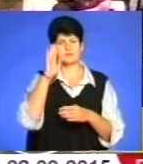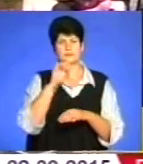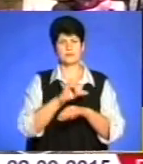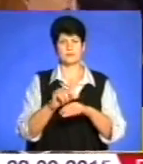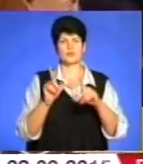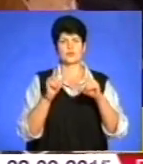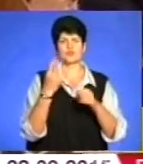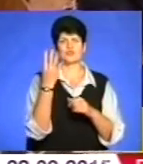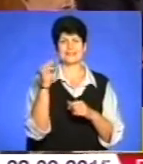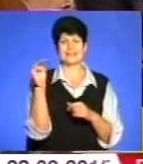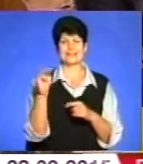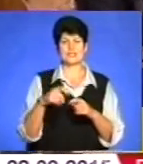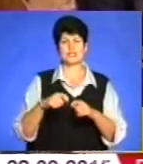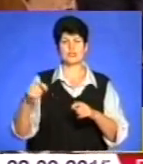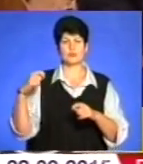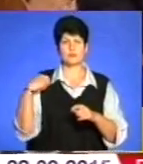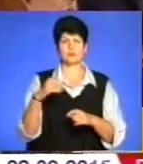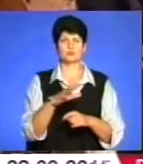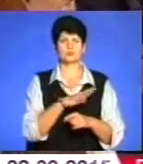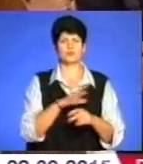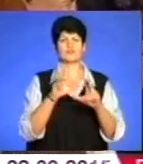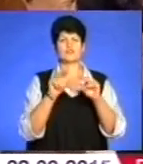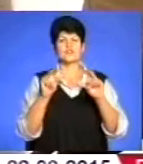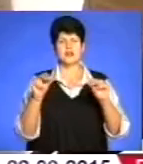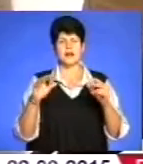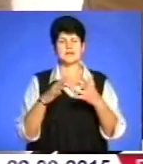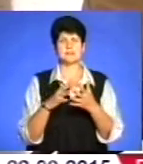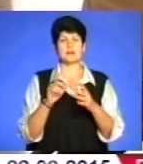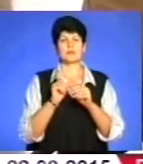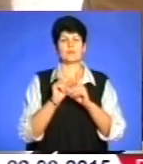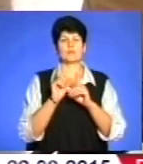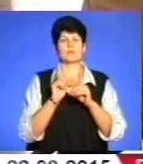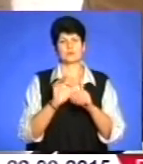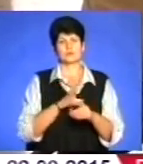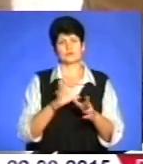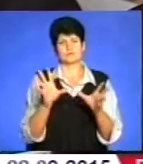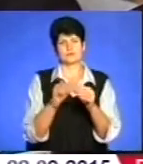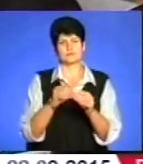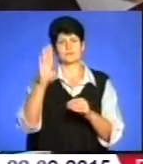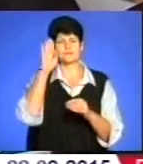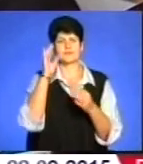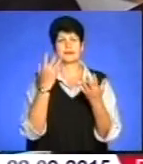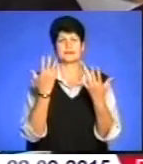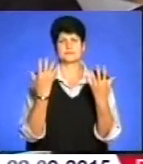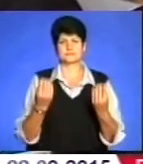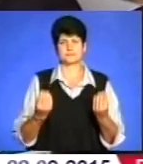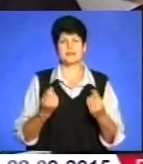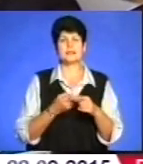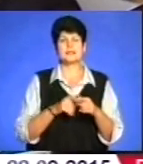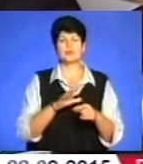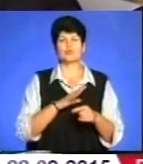Проїхали 4 тисячі кілометрів. Побували у Щасті та провели разом з бійцями кілька днів. Ця поїздка більш корисна